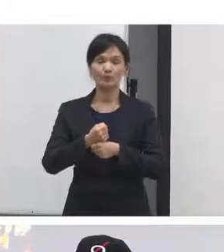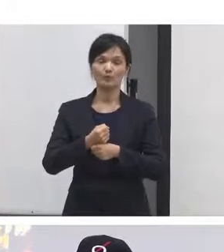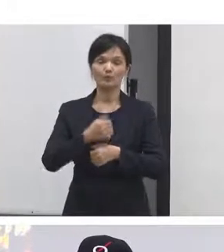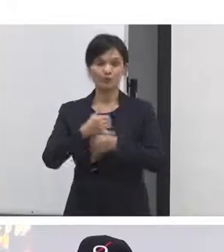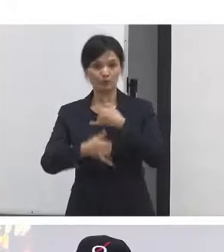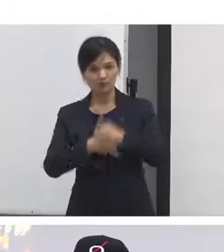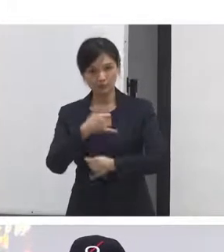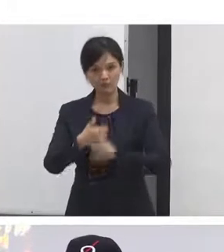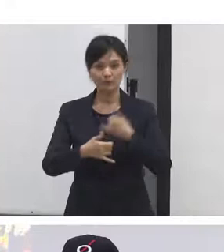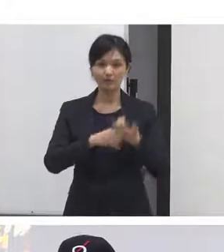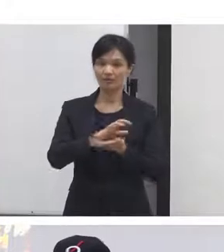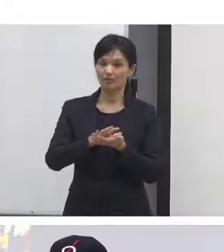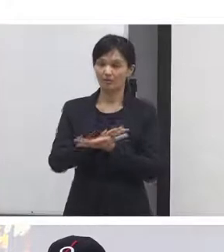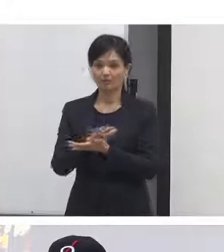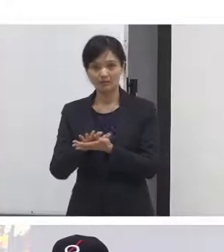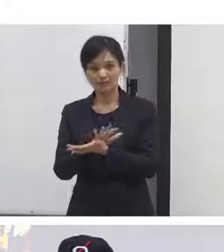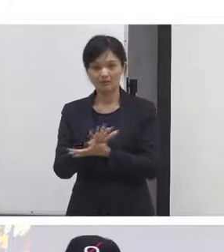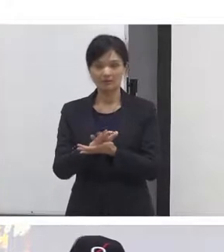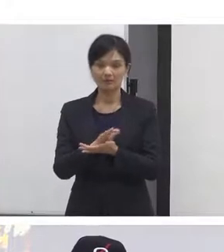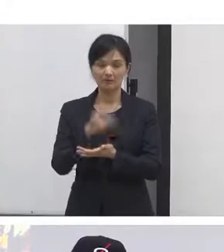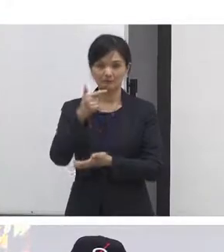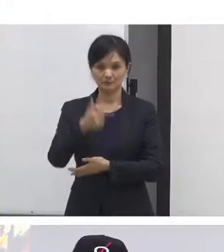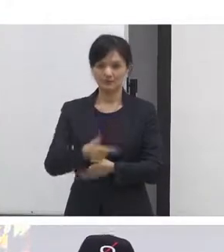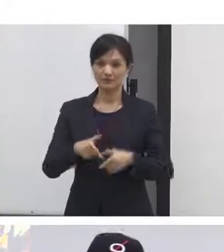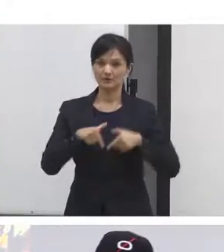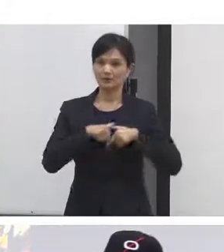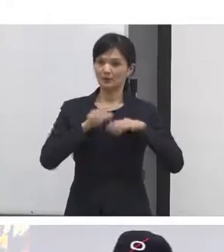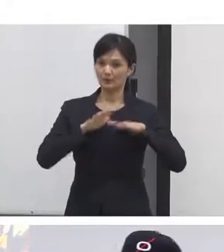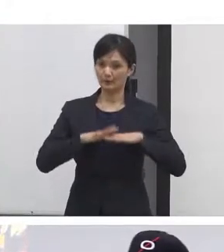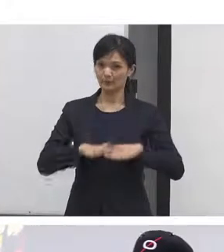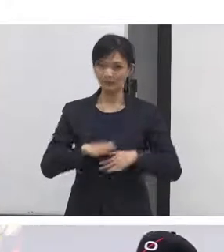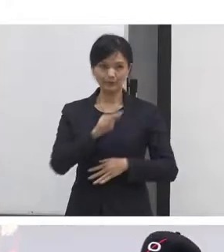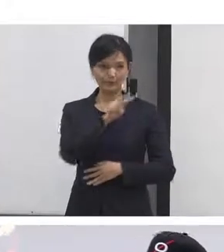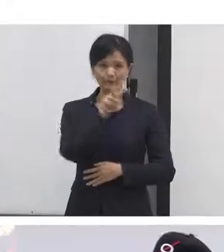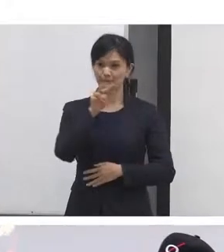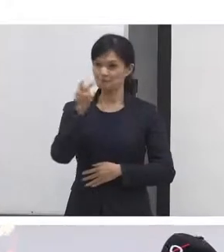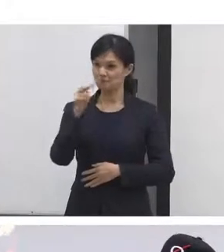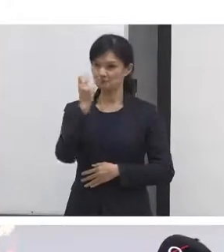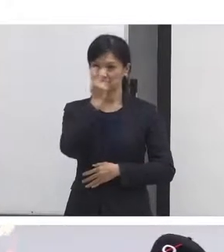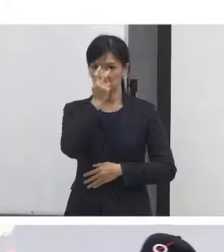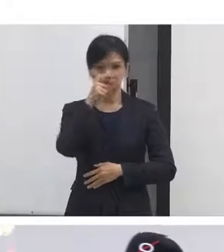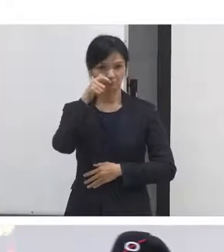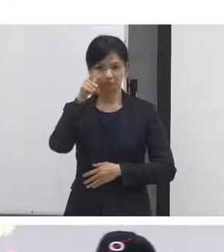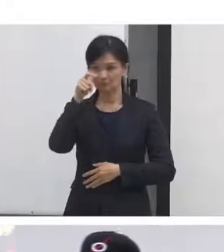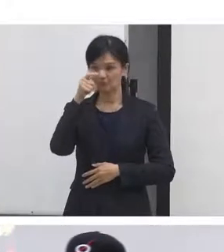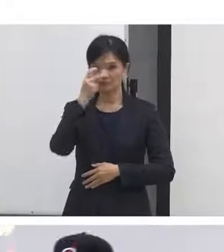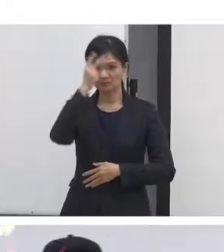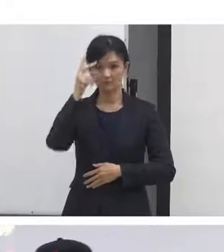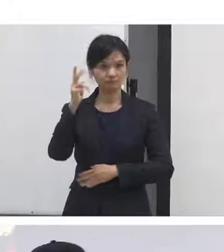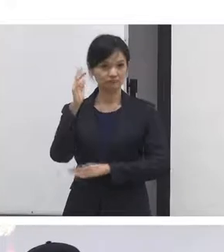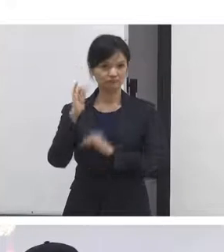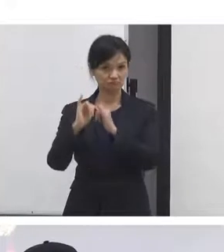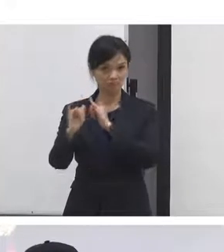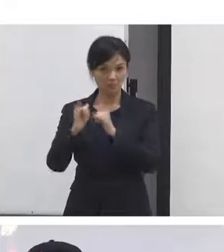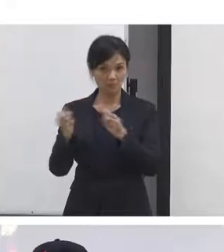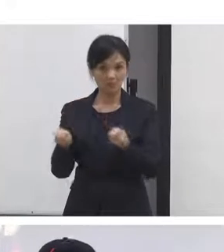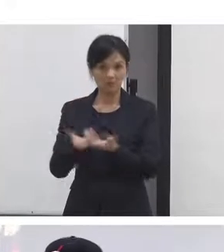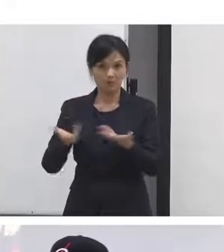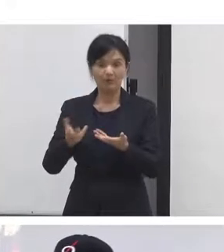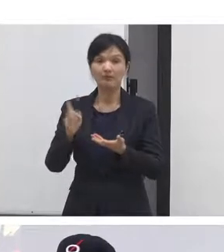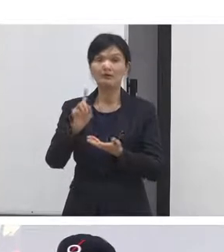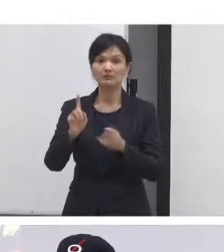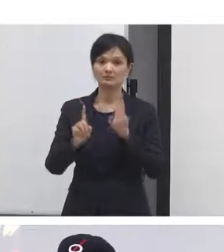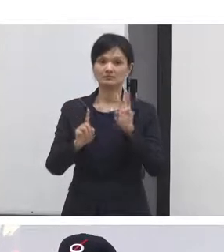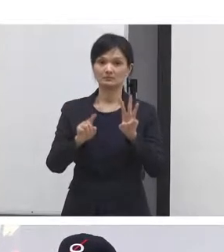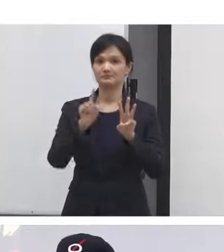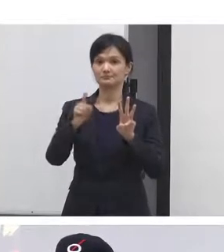生活的混乱，开始慢慢有机会静下心来去看周边的状况的时候，开始注意到社会的议题。就那时候发生了3.18的事件。